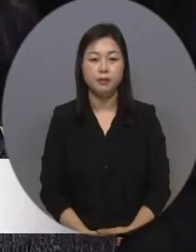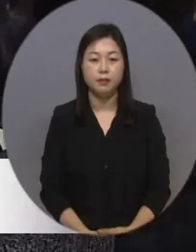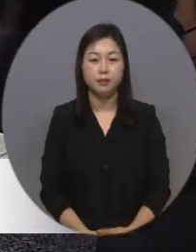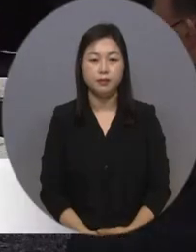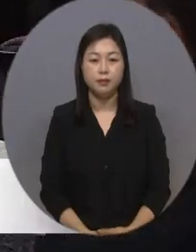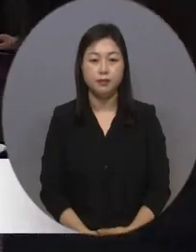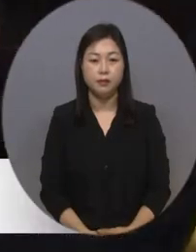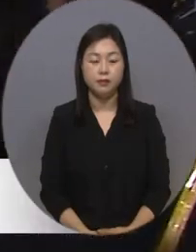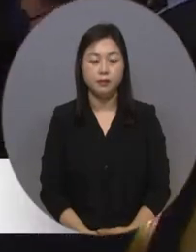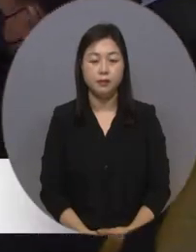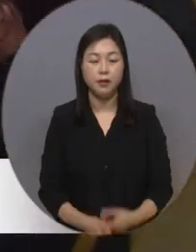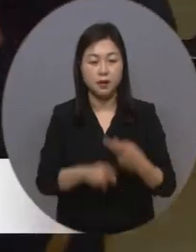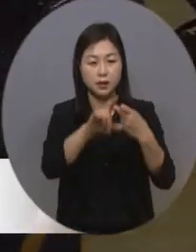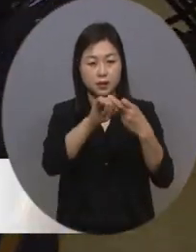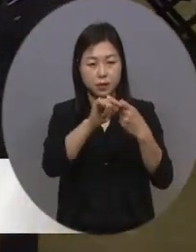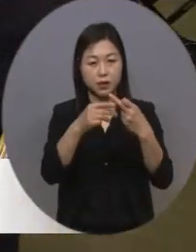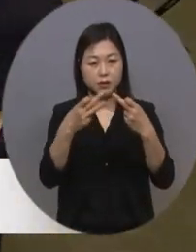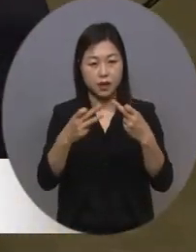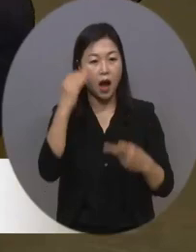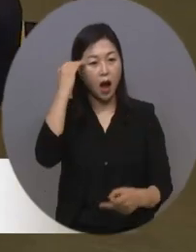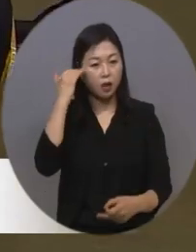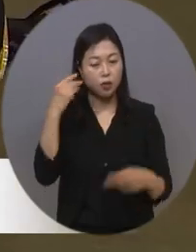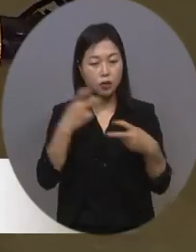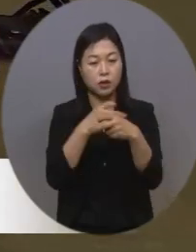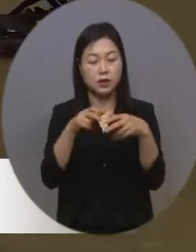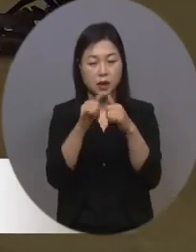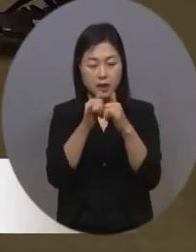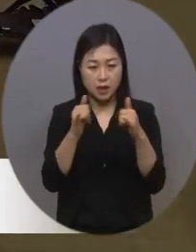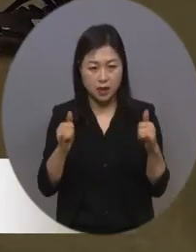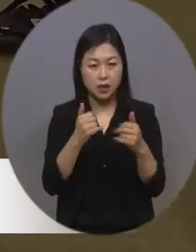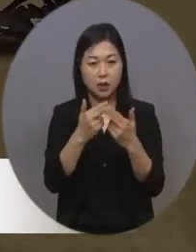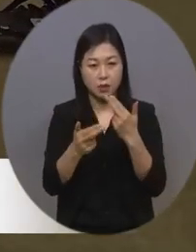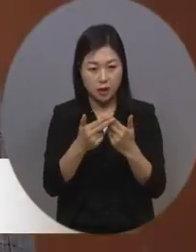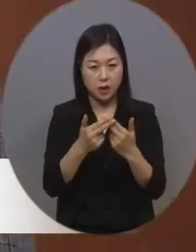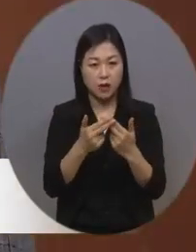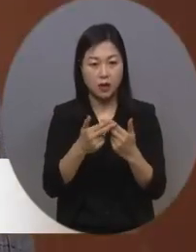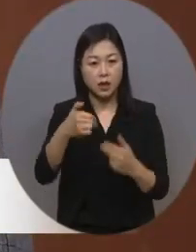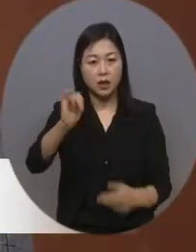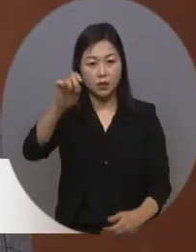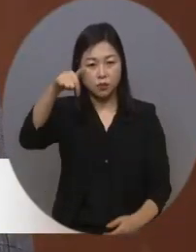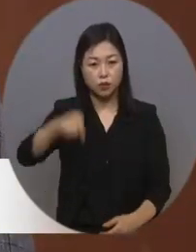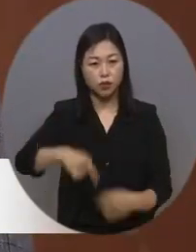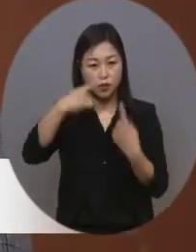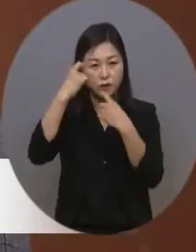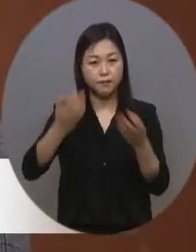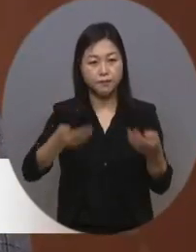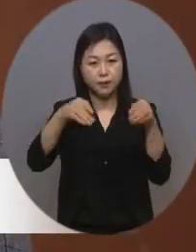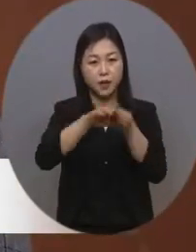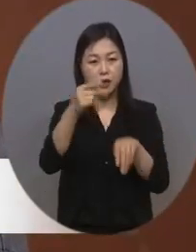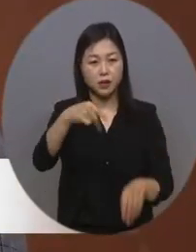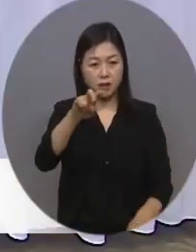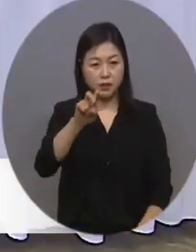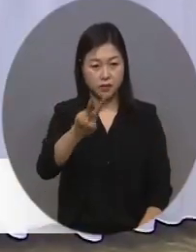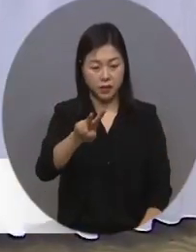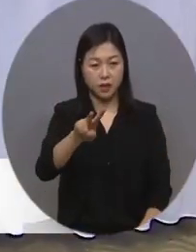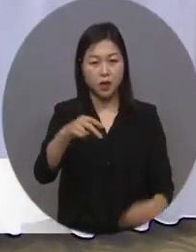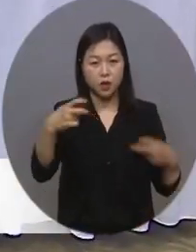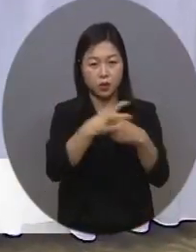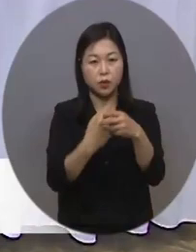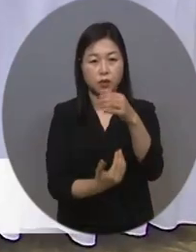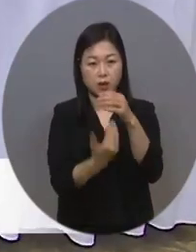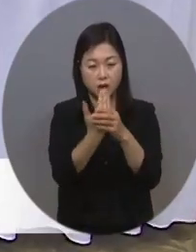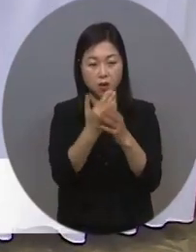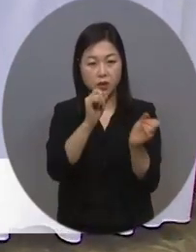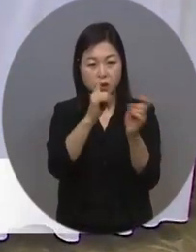지난 13일 한국교통장애인협회는 백범 김구 기념관에서 2022 교통사고 장애인 재활상